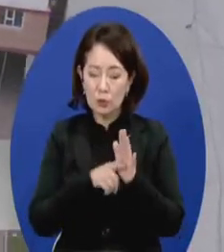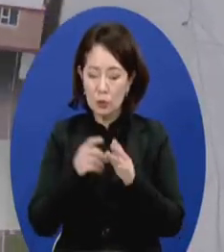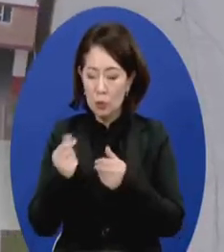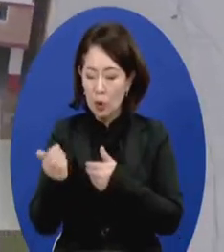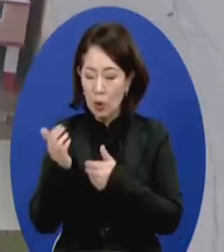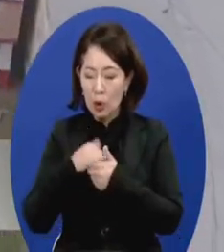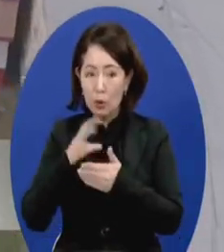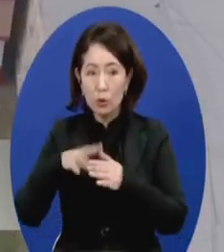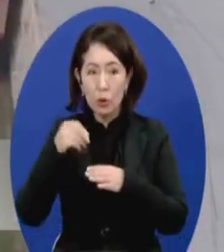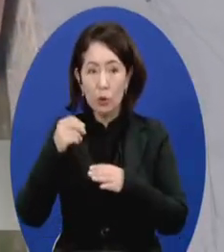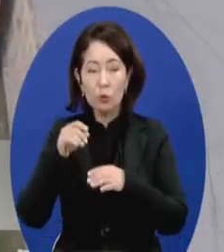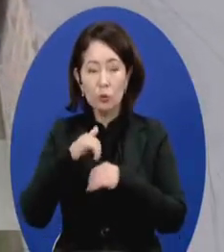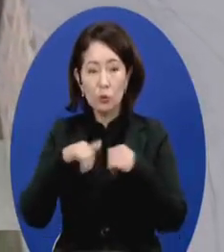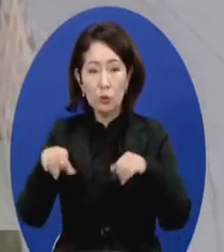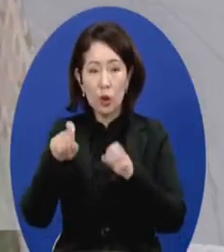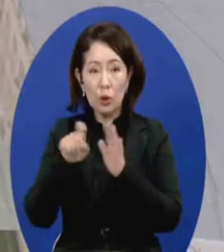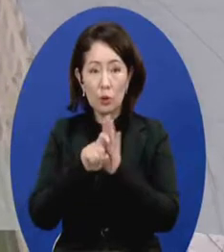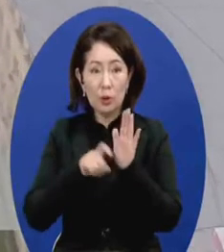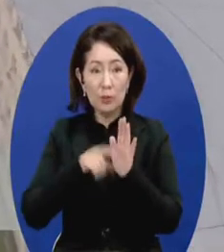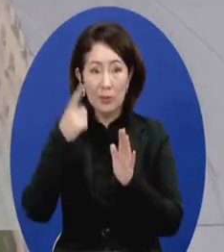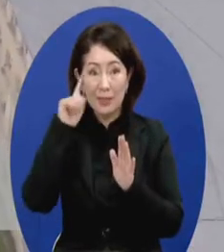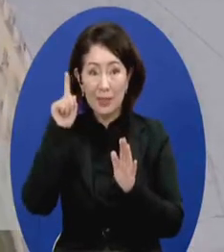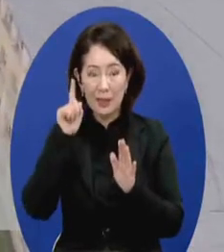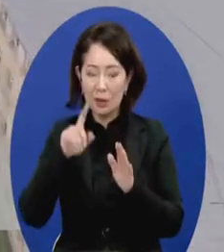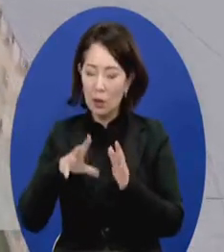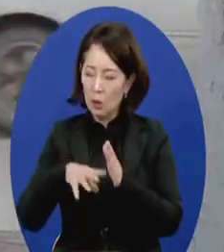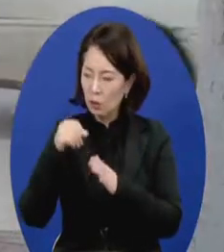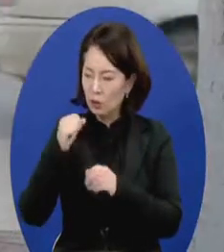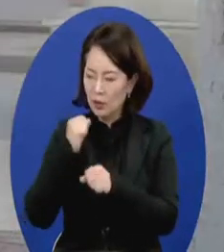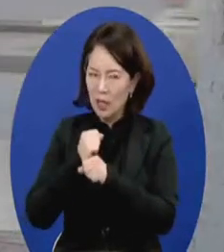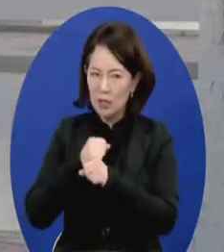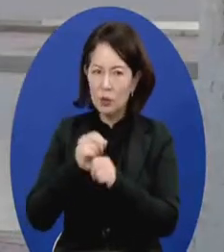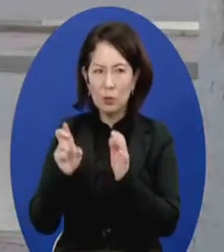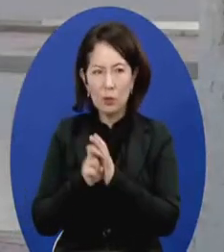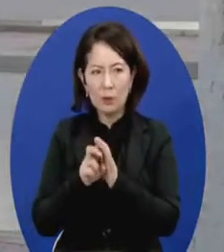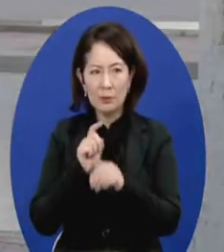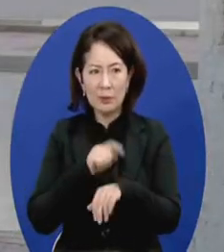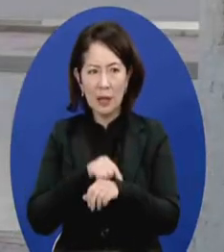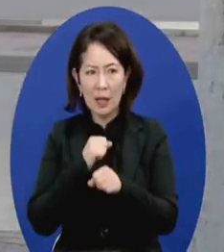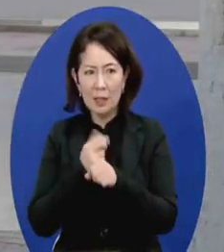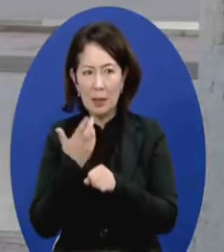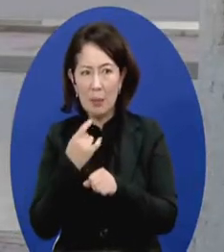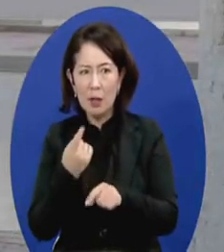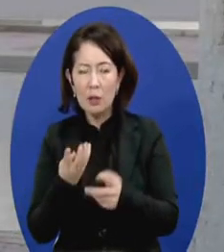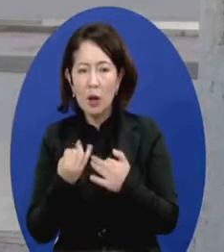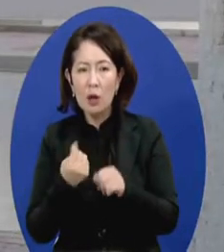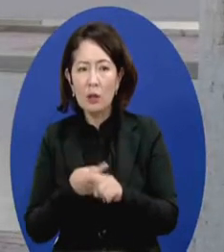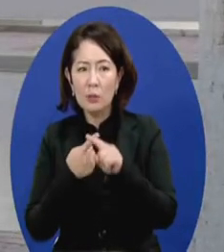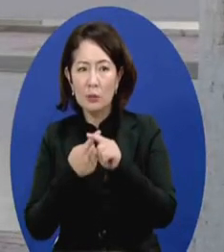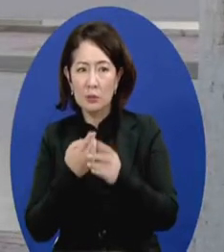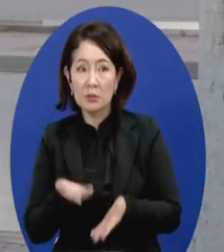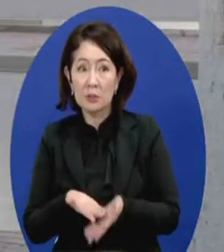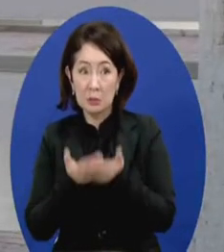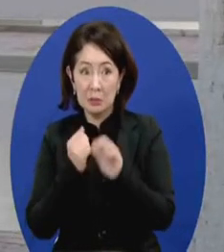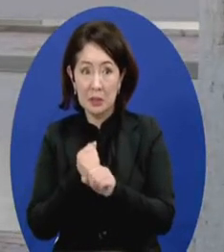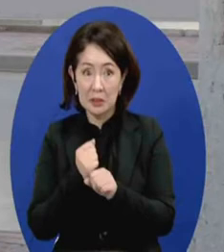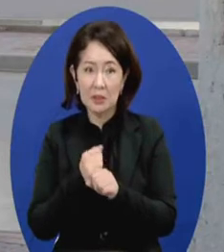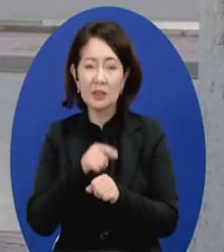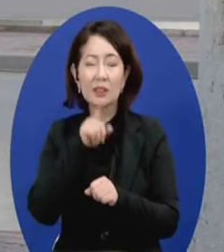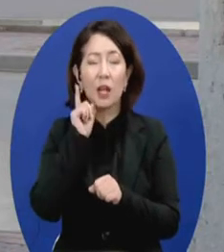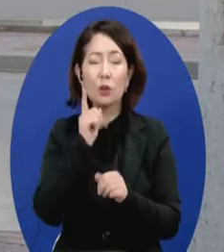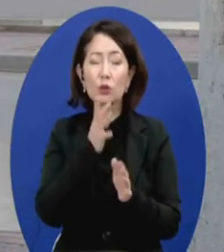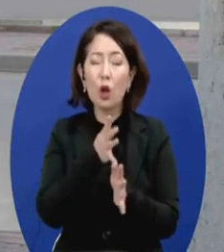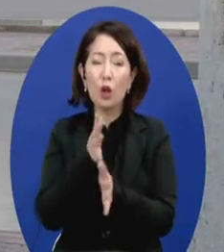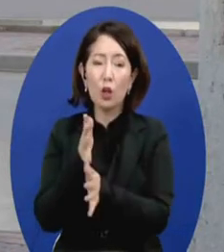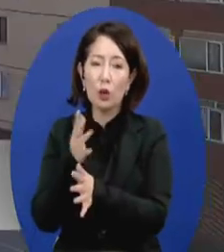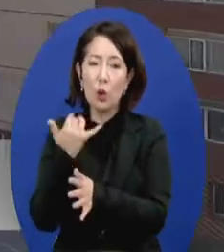оюутан тусгай хөтөлбөр санаачилж, оюутан залуусын хөдөлмөр эрхлэх боломж, цагаар ажиллах ажлын байрны тоог нэмэгдүүлэх үйл ажиллагааг дэмжиж ажиллана. Залуус